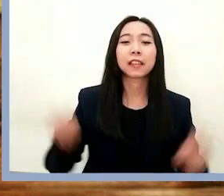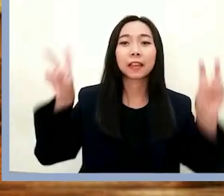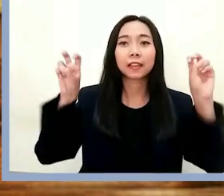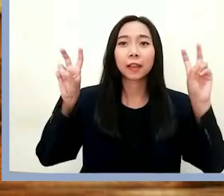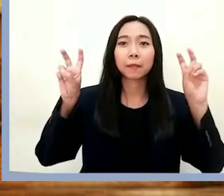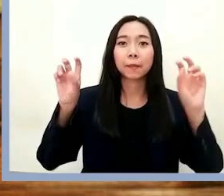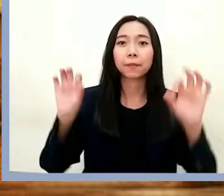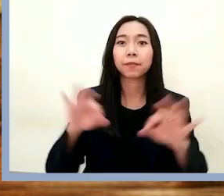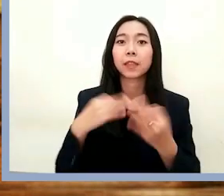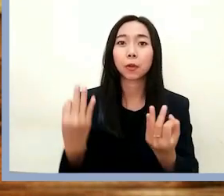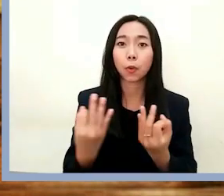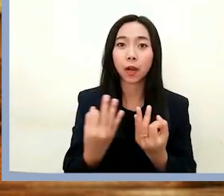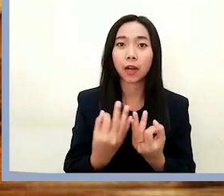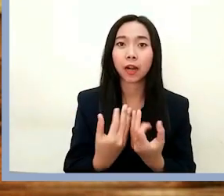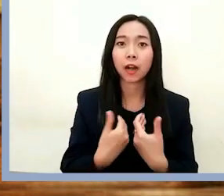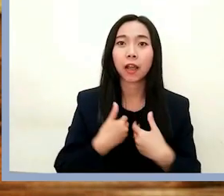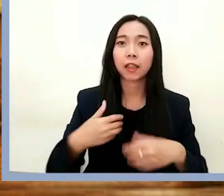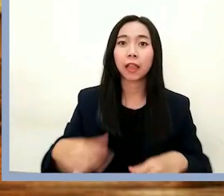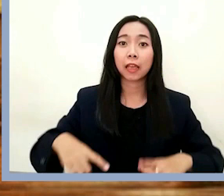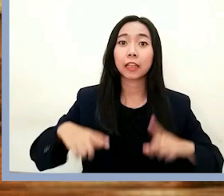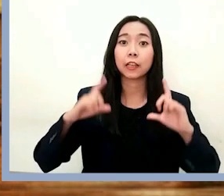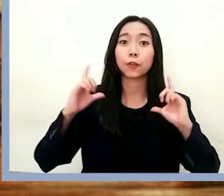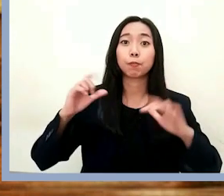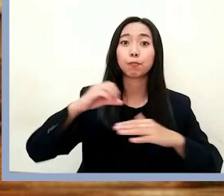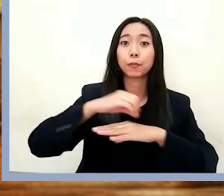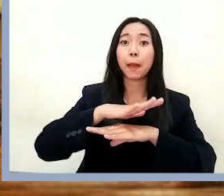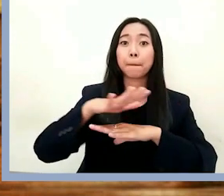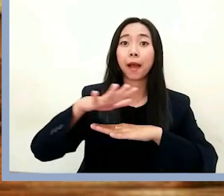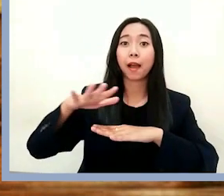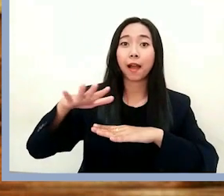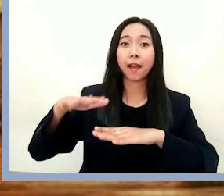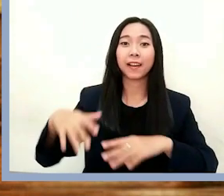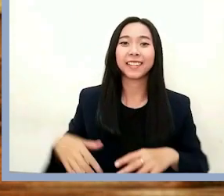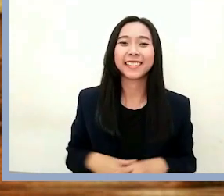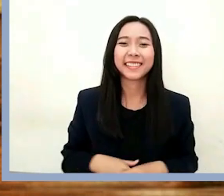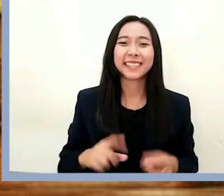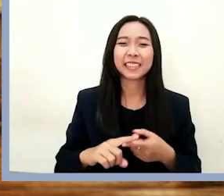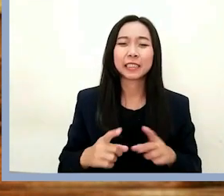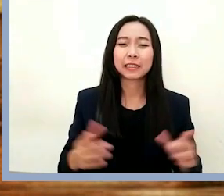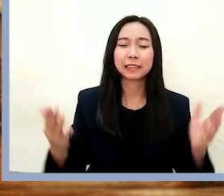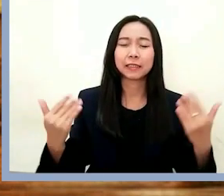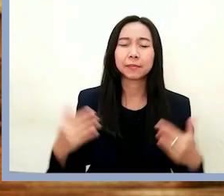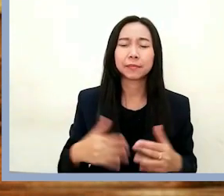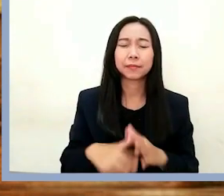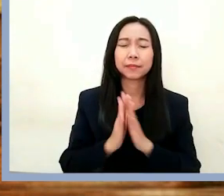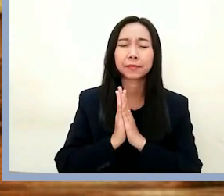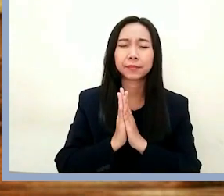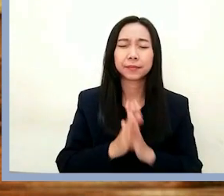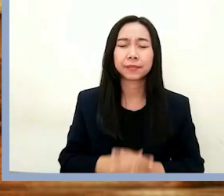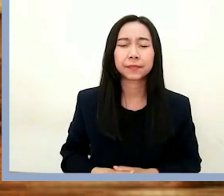keluarga yang memiliki hidup yang berdampak saudara-saudara Mari kita datang kepada